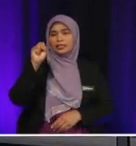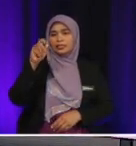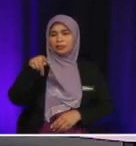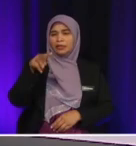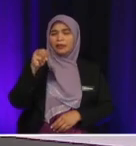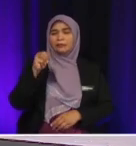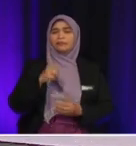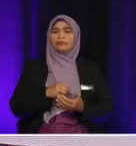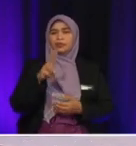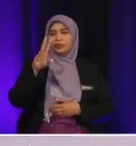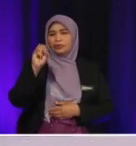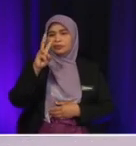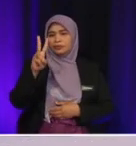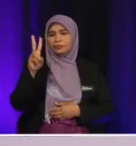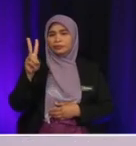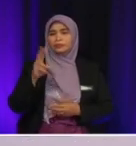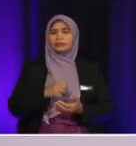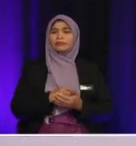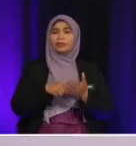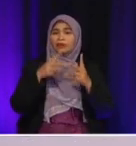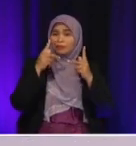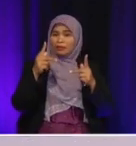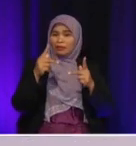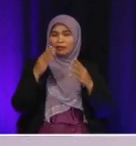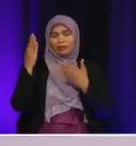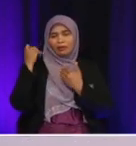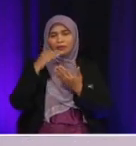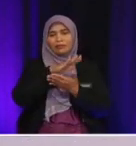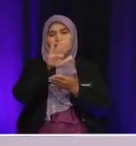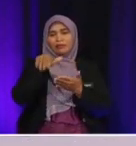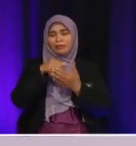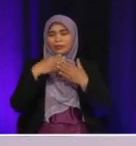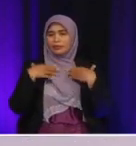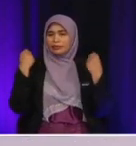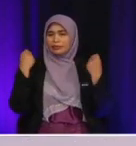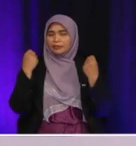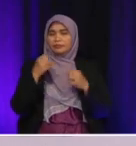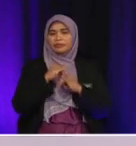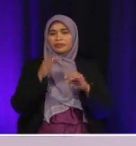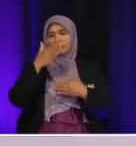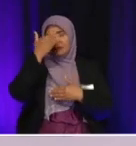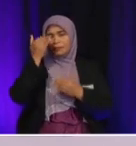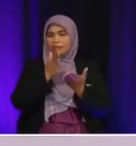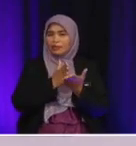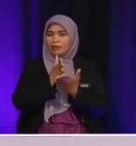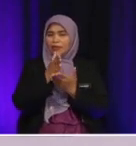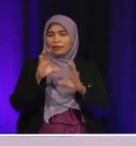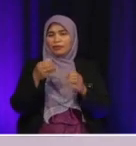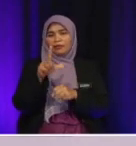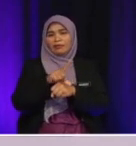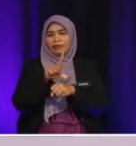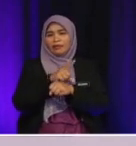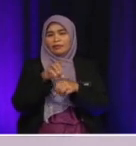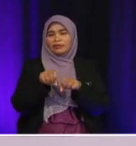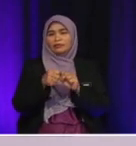2022cutanikah apaabar penon sealian harap semua keadaanikbaikhat sejahter terus buat latihan supaya Anda